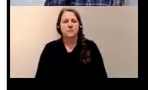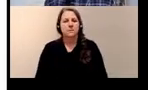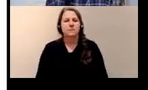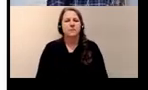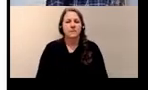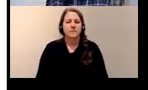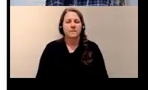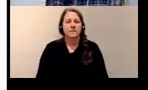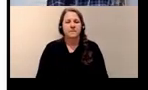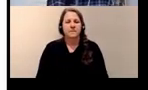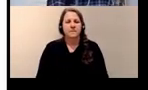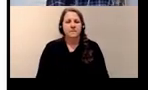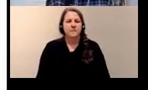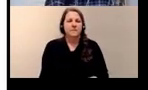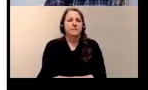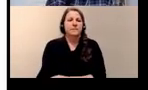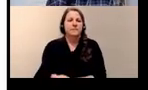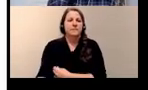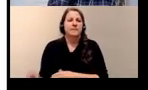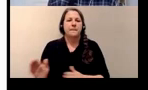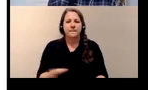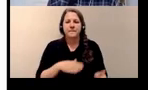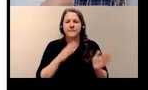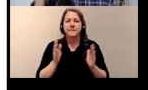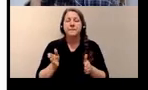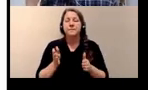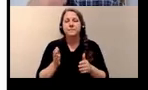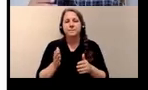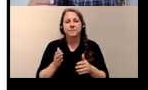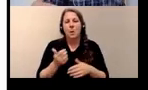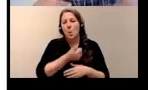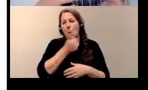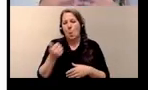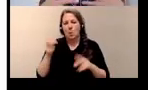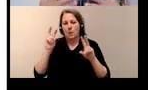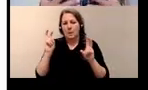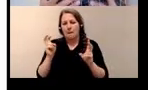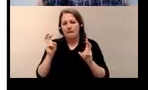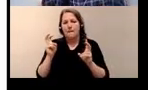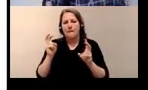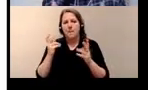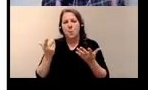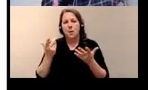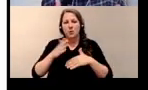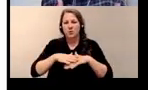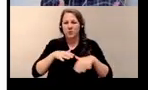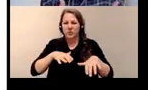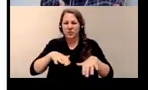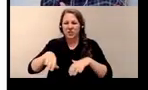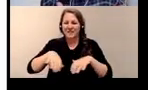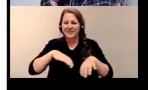Donc, un autre aspect qui nous a beaucoup intéressé, donc j'en ai parlé précédemment, c'était la notion du geste et le